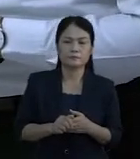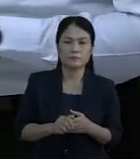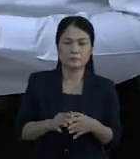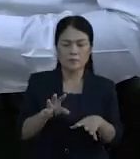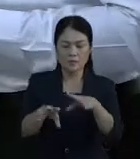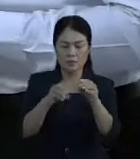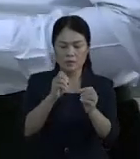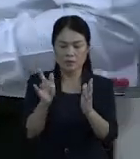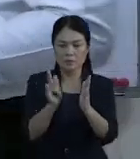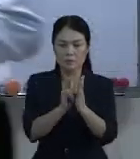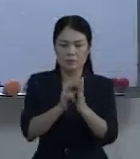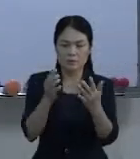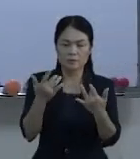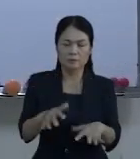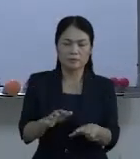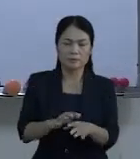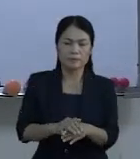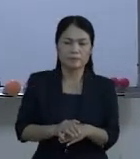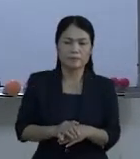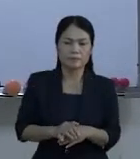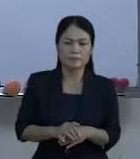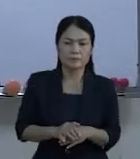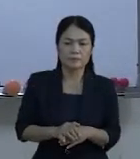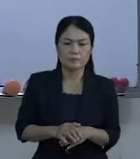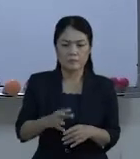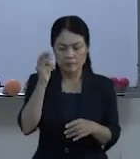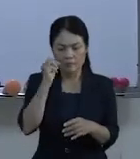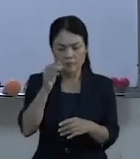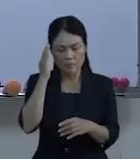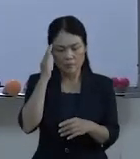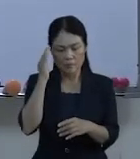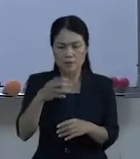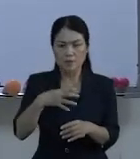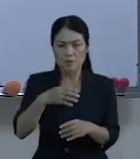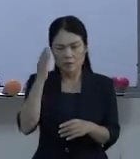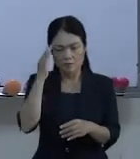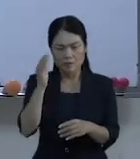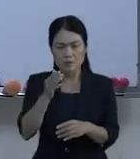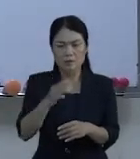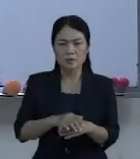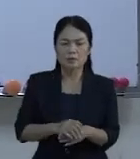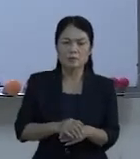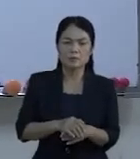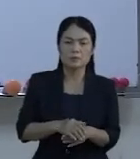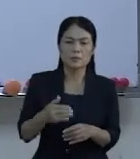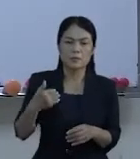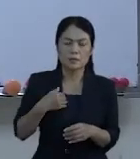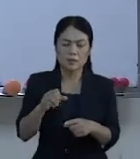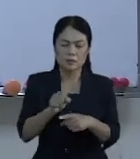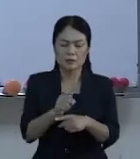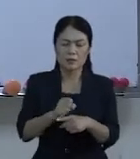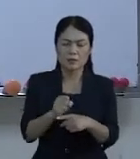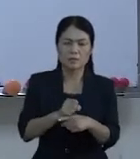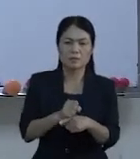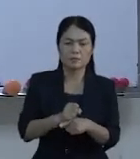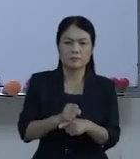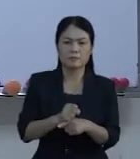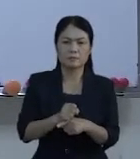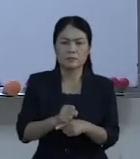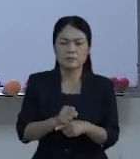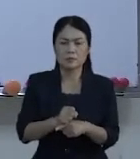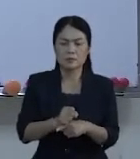xà bình nhạt thấy nó còn đấy và sừng cầm thạch cầu che, chẳng chọn đằng thạch cầu che mình che nó cứ được cô miên làm hạt